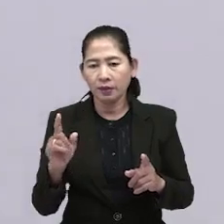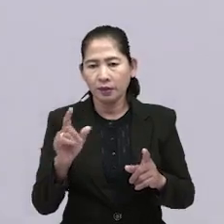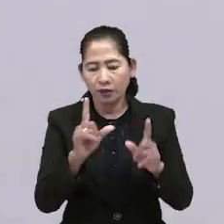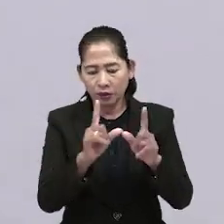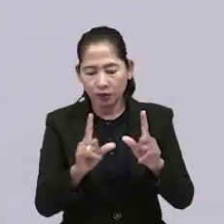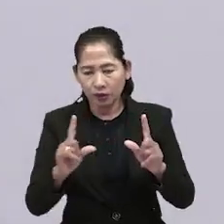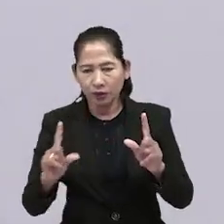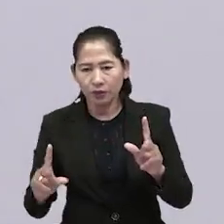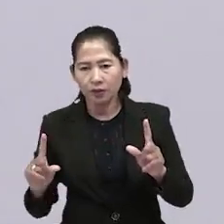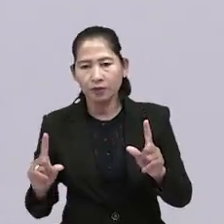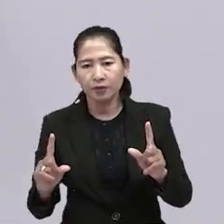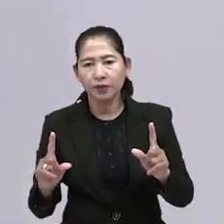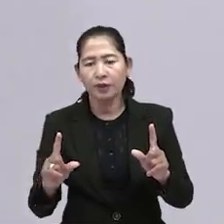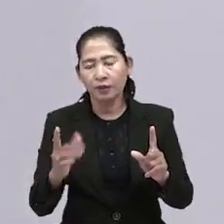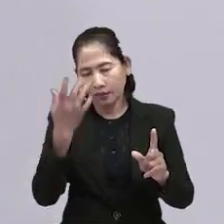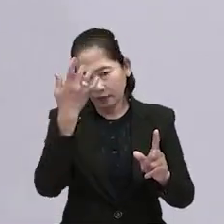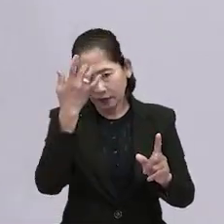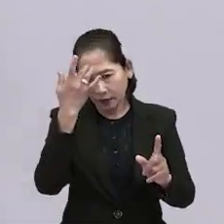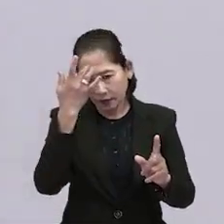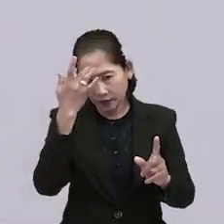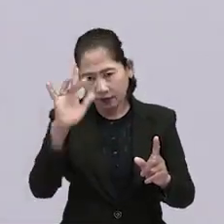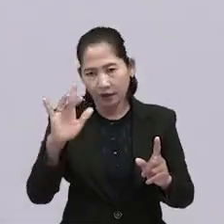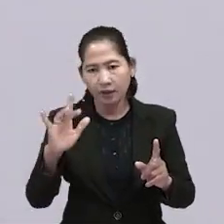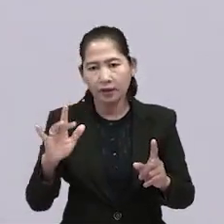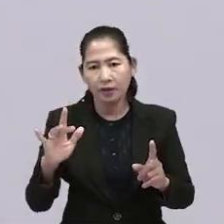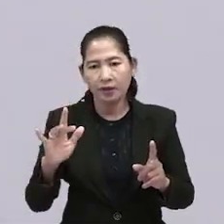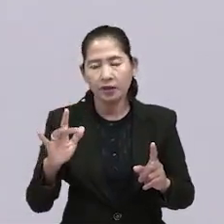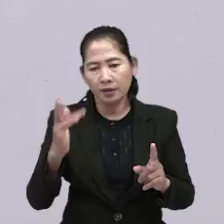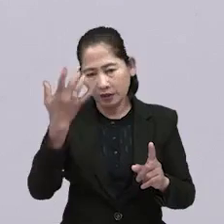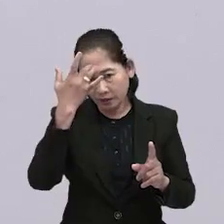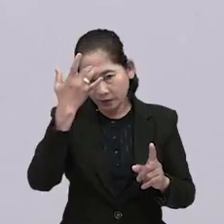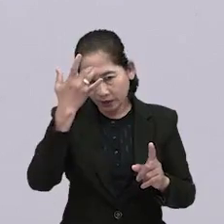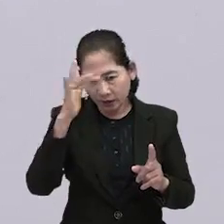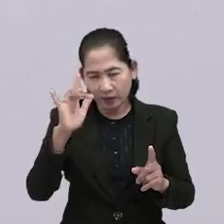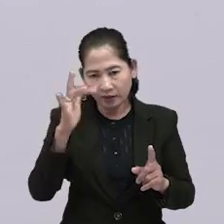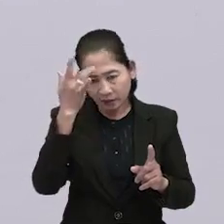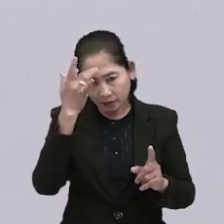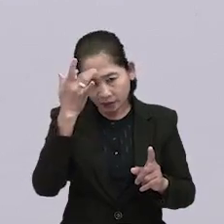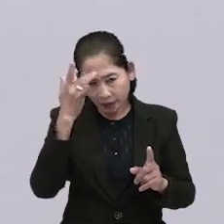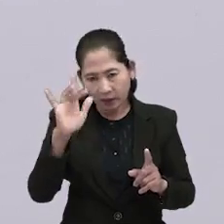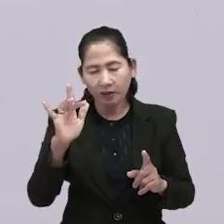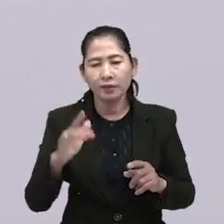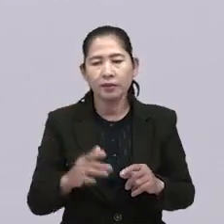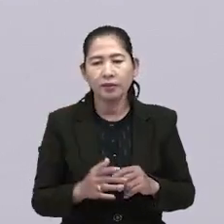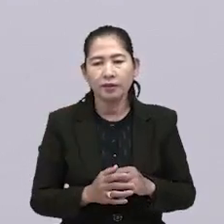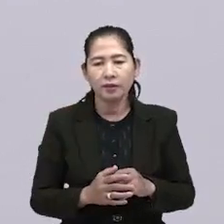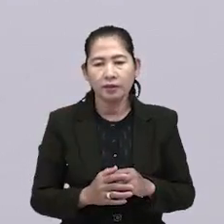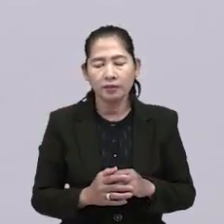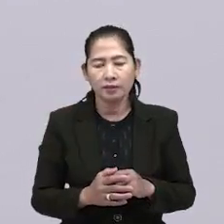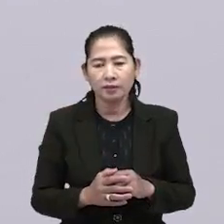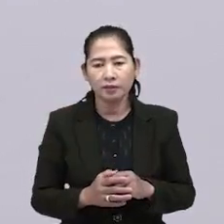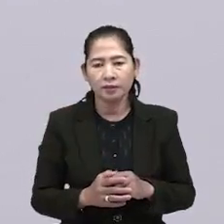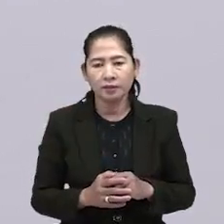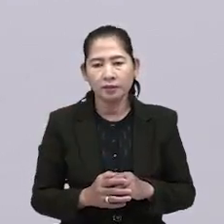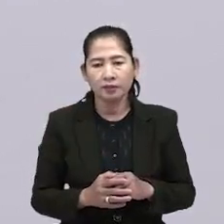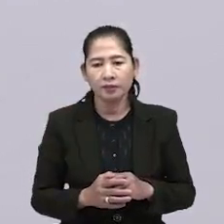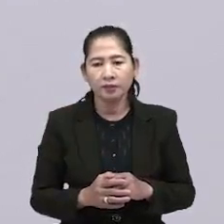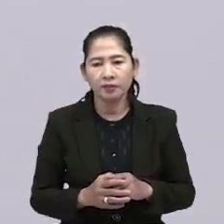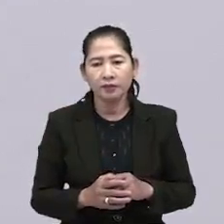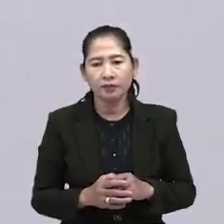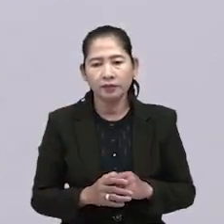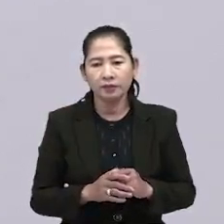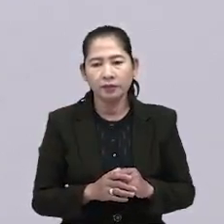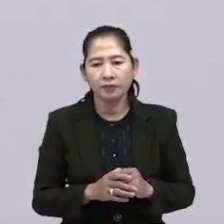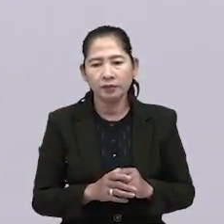ទៅកូនអ្នកគ្រូគូអសើបានត្រង់ហ្នឹងកូនណាចាគឺជួនជាមួយនឹងពាកថាប្រាជ្ញាណាកូនប្រាជ្ញា